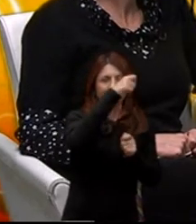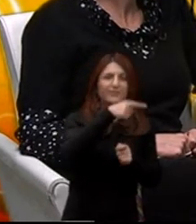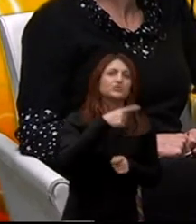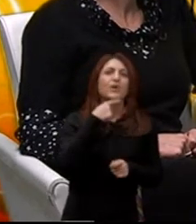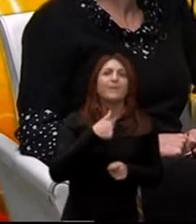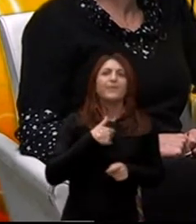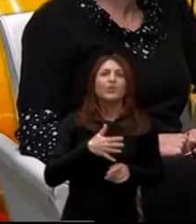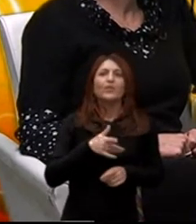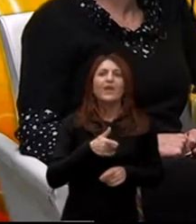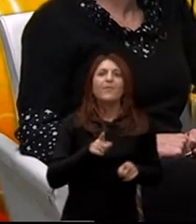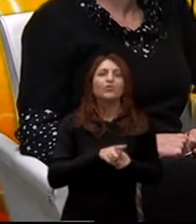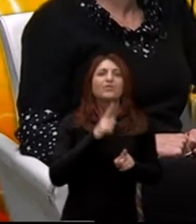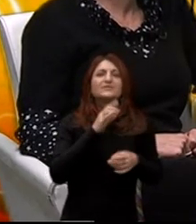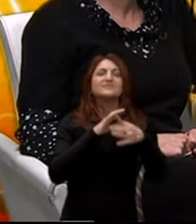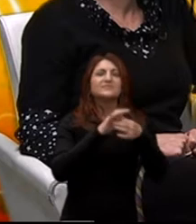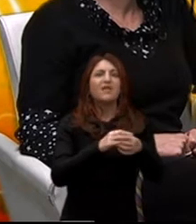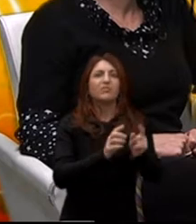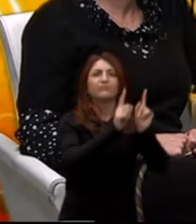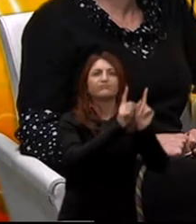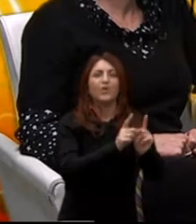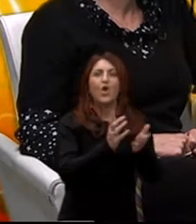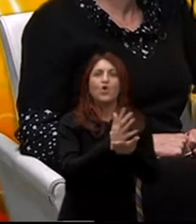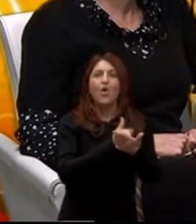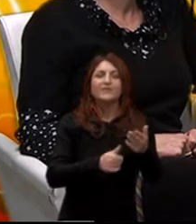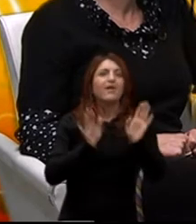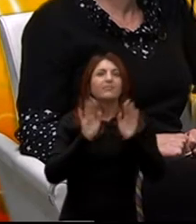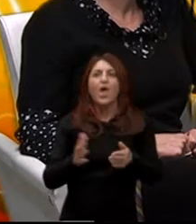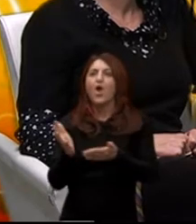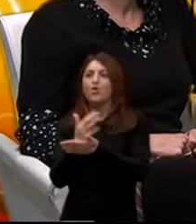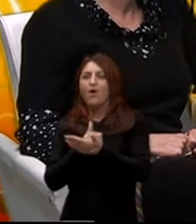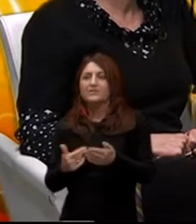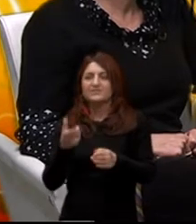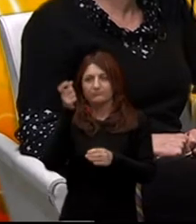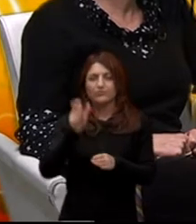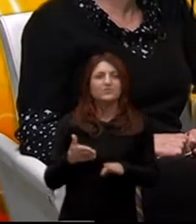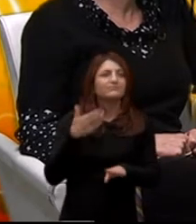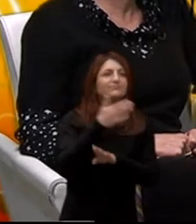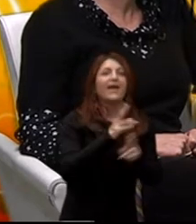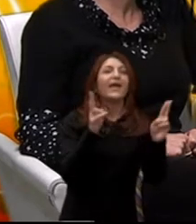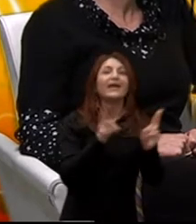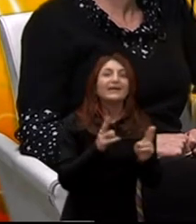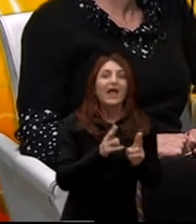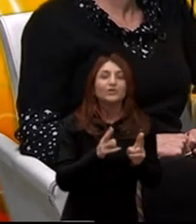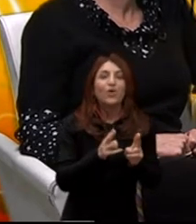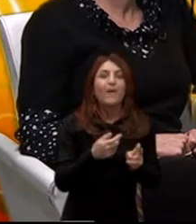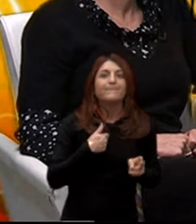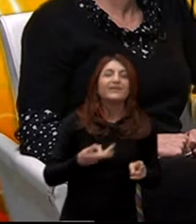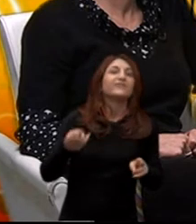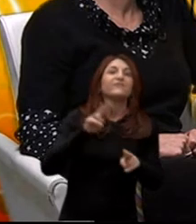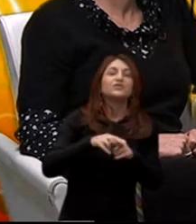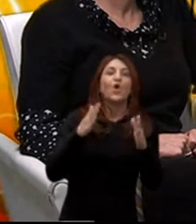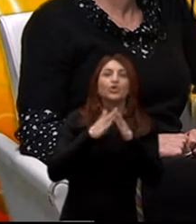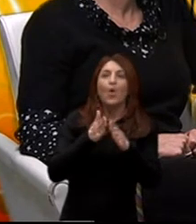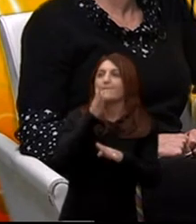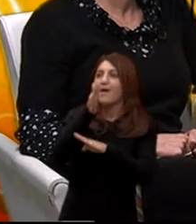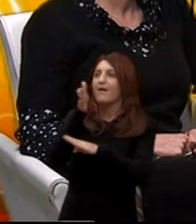nemamo stacionarne korisnike, nego korisnici su jako kratko kod nas, a mi zapravo najviše radimo po domovima korisnika,